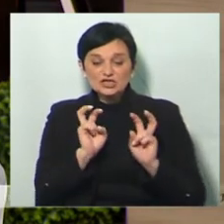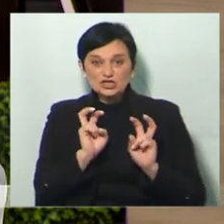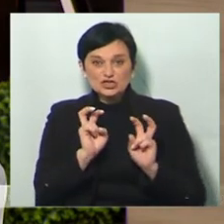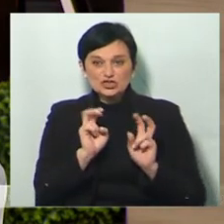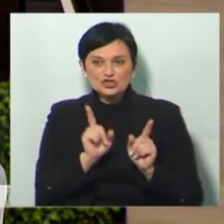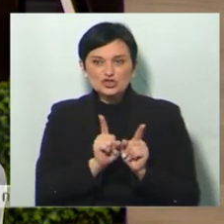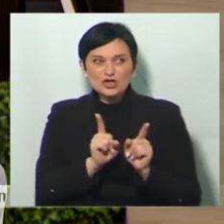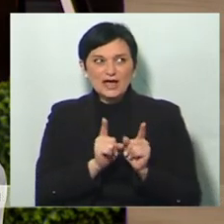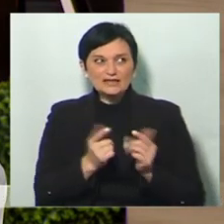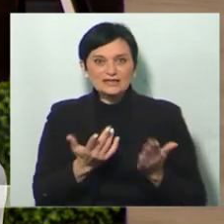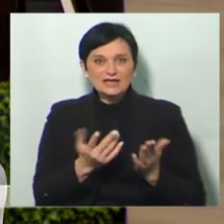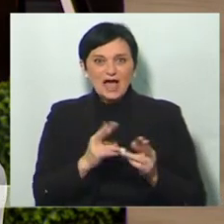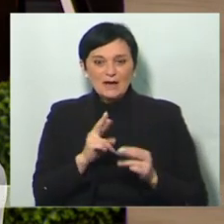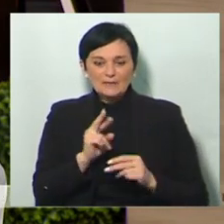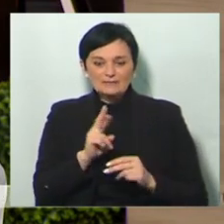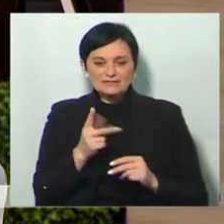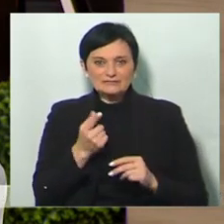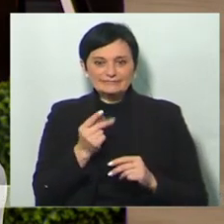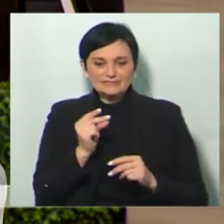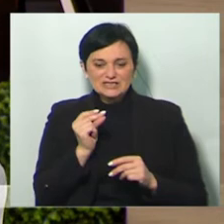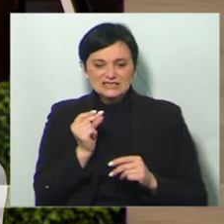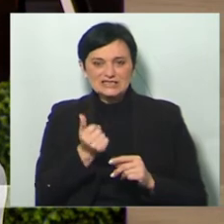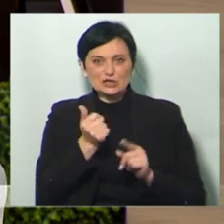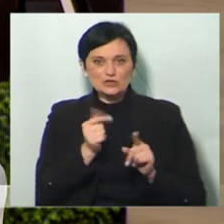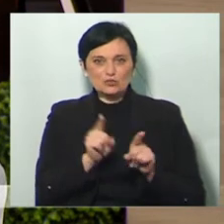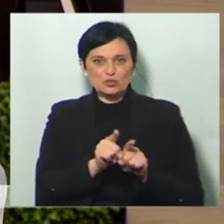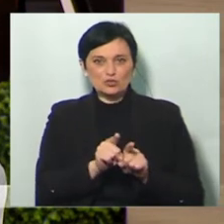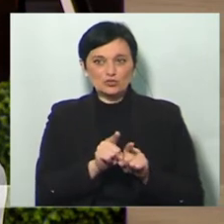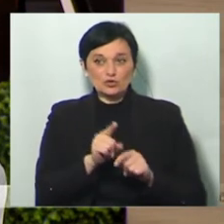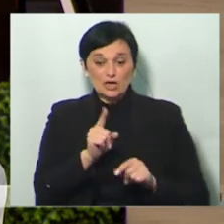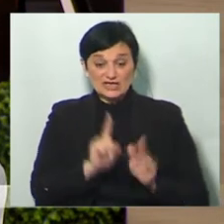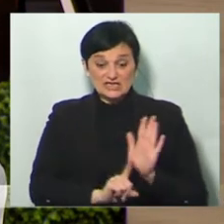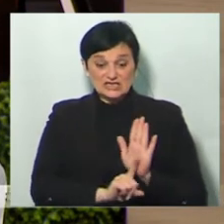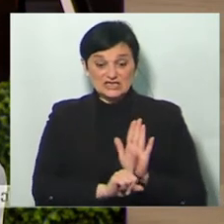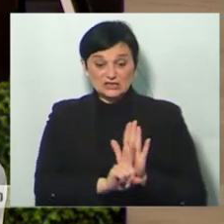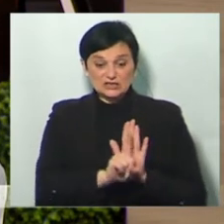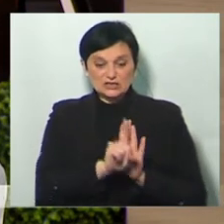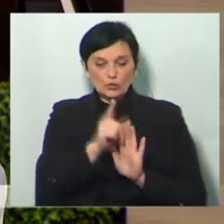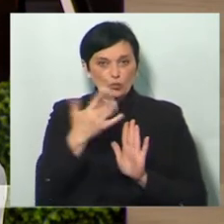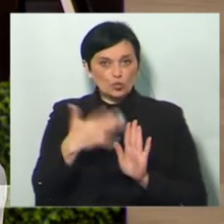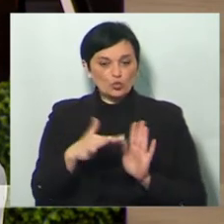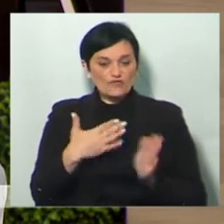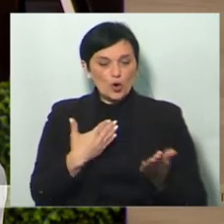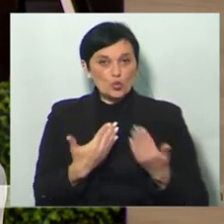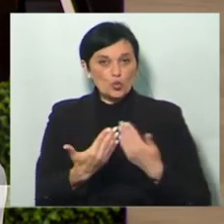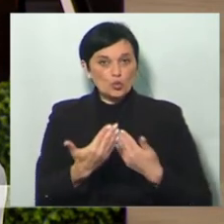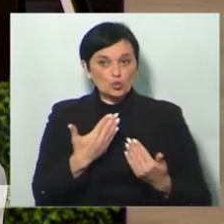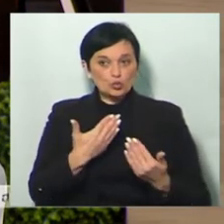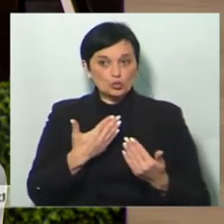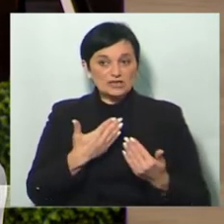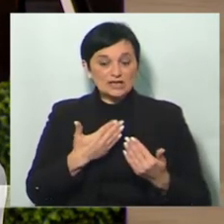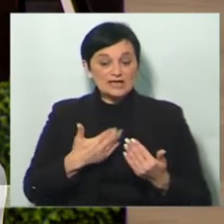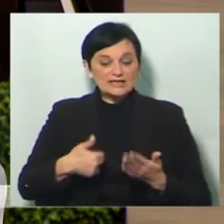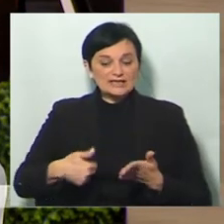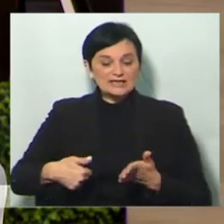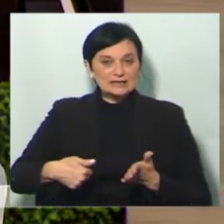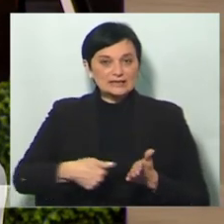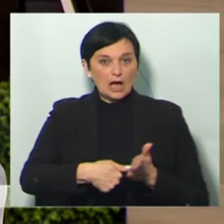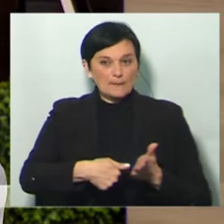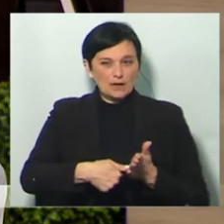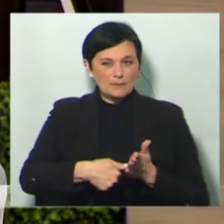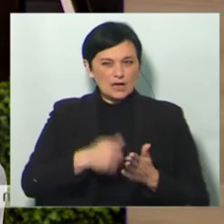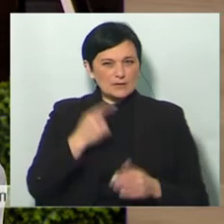ზარი, რაღაც სკრიპტი, როგორ ვთქვათ, რომლითაც იწყება უკვე ურთიერთობა დამხმარე,